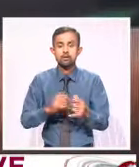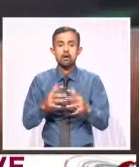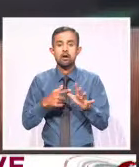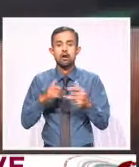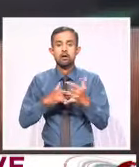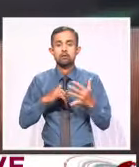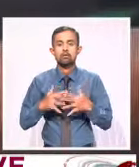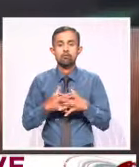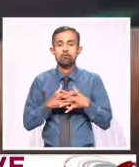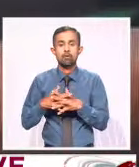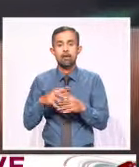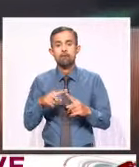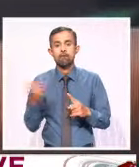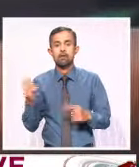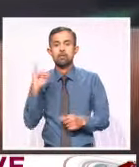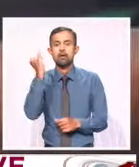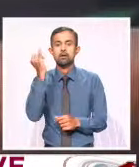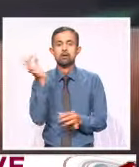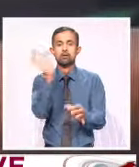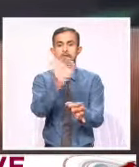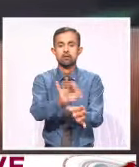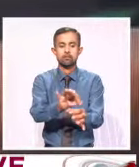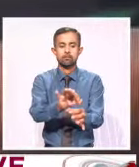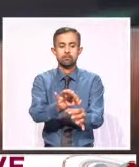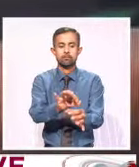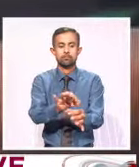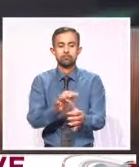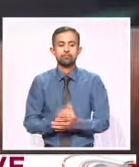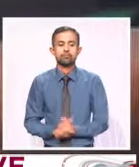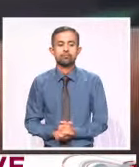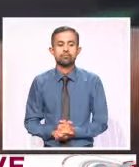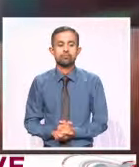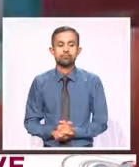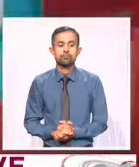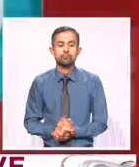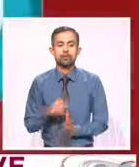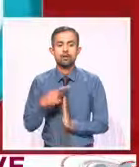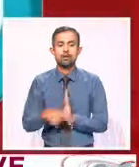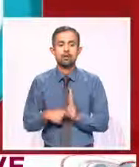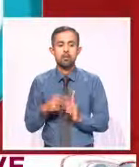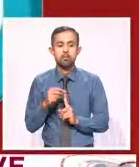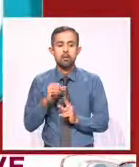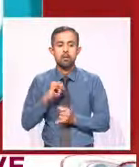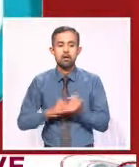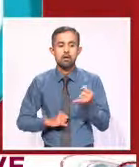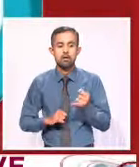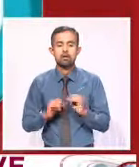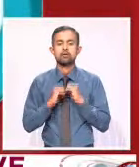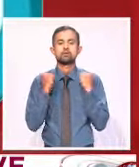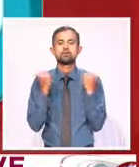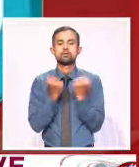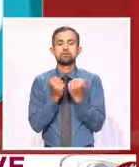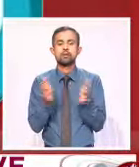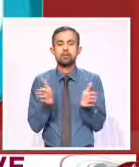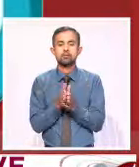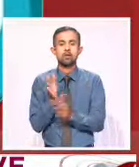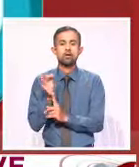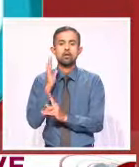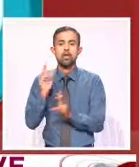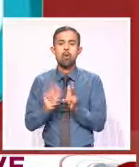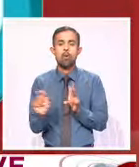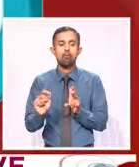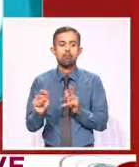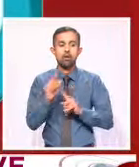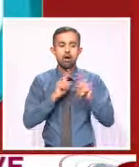අස්වැසුම වෙනුවෙන් වෙනම නිලධාරියෙකු පත්කරනු ඇත. ශ්‍රී ලංකා ප්‍රාදේශීය ලේකම්වරුන්ගේ සංගමය සමග ජනාධිපති